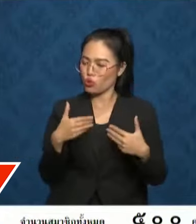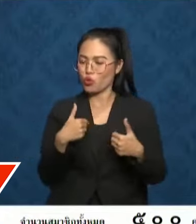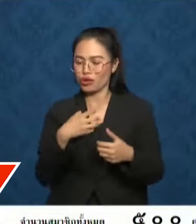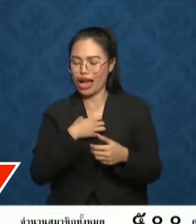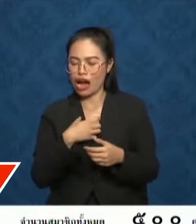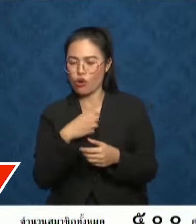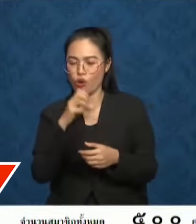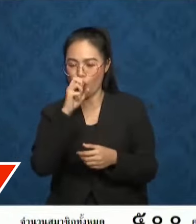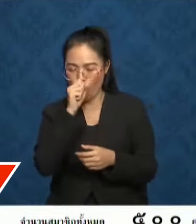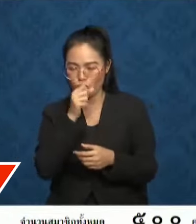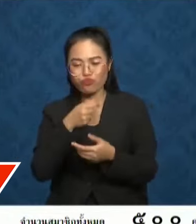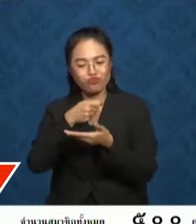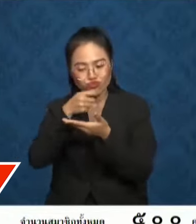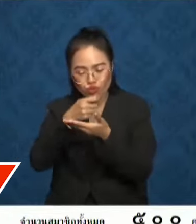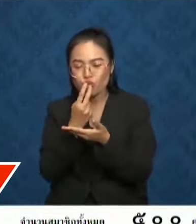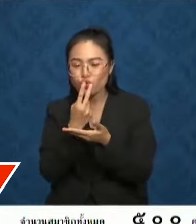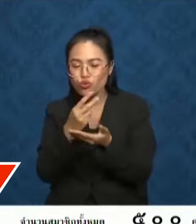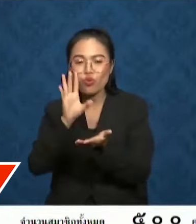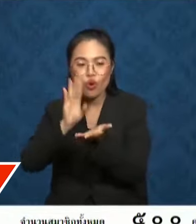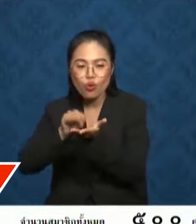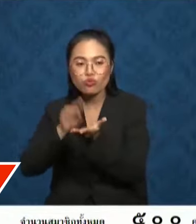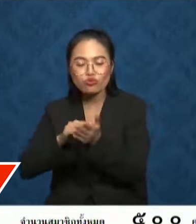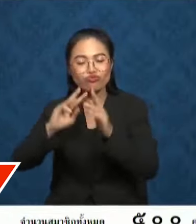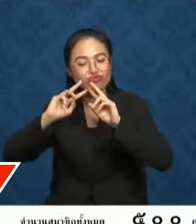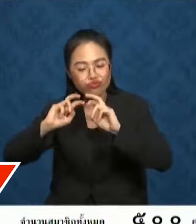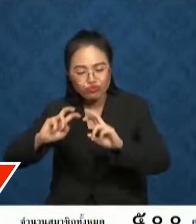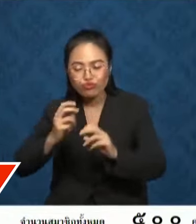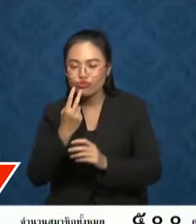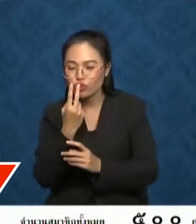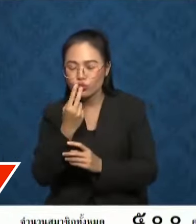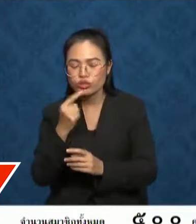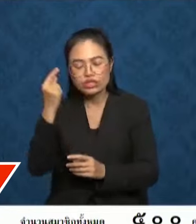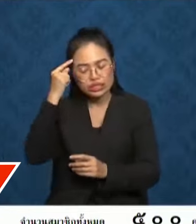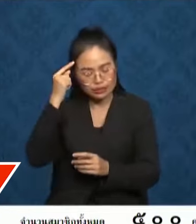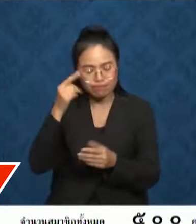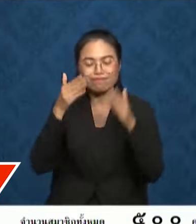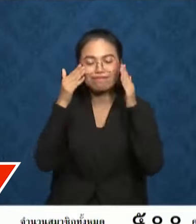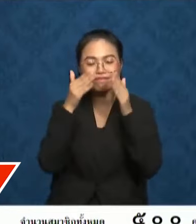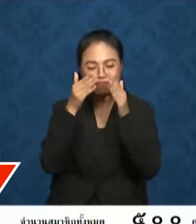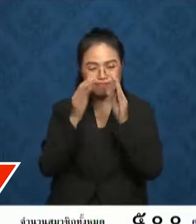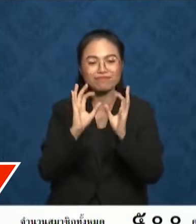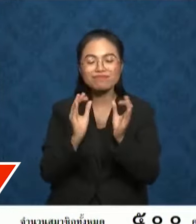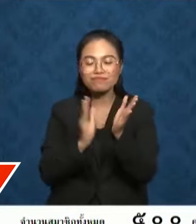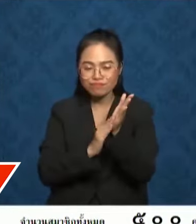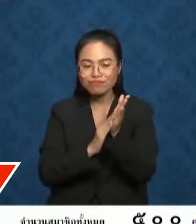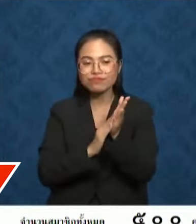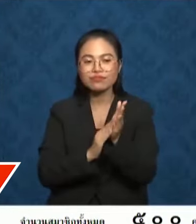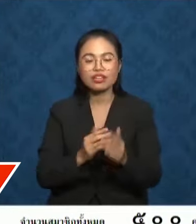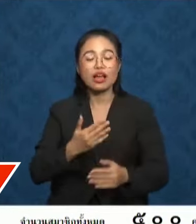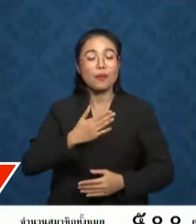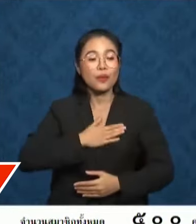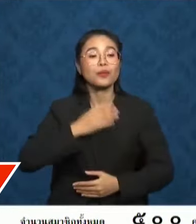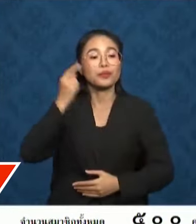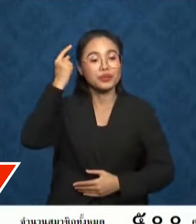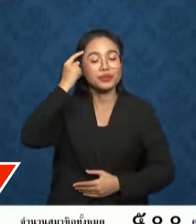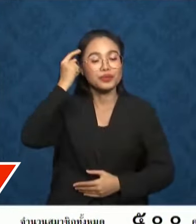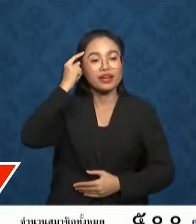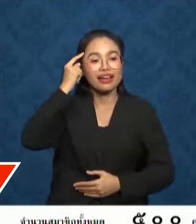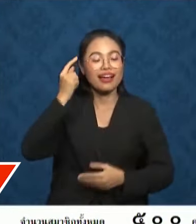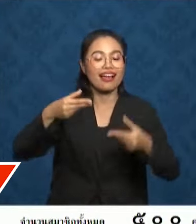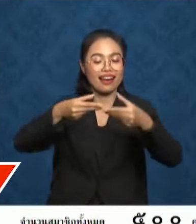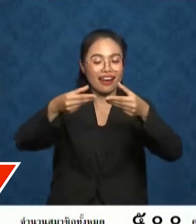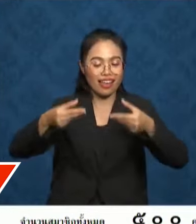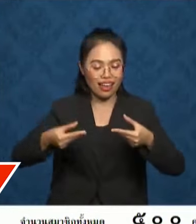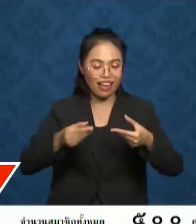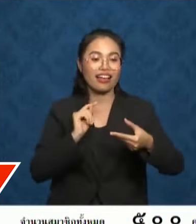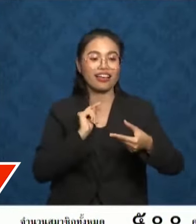ในการหาข้อมูลแล Rex hadีคามตั้งใจแต่ว่ายัไกดีก็ผมคิดว่าในรงาน